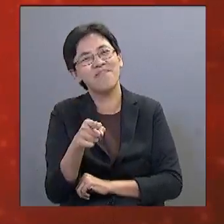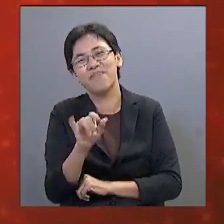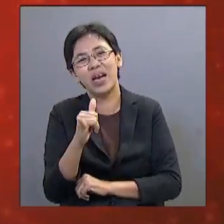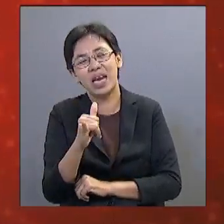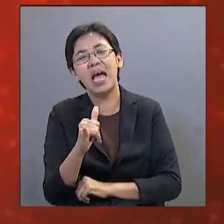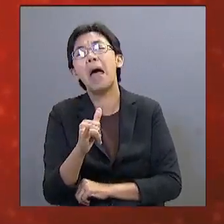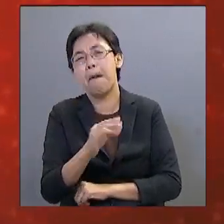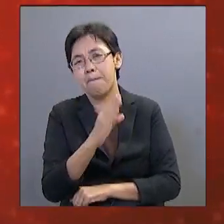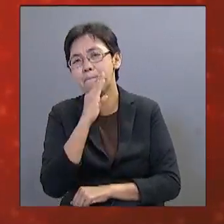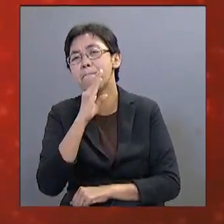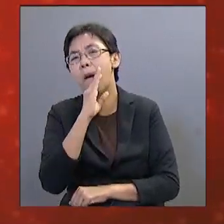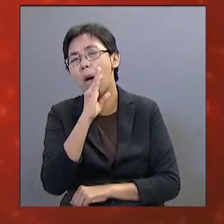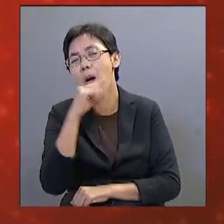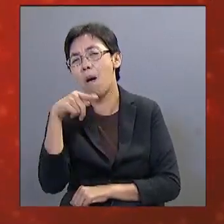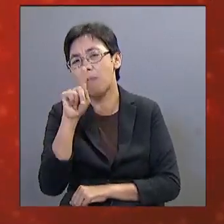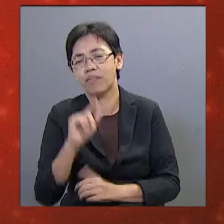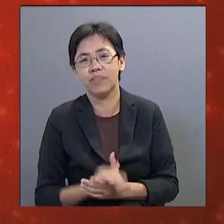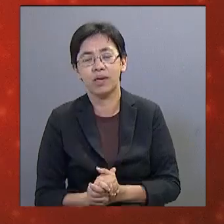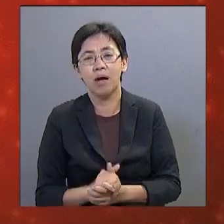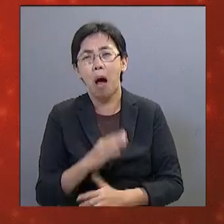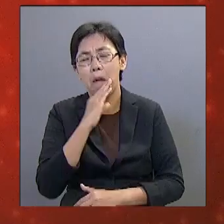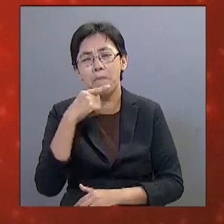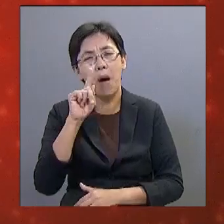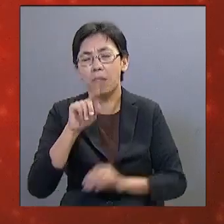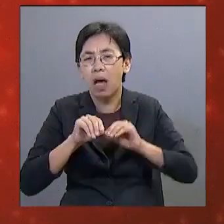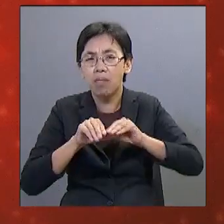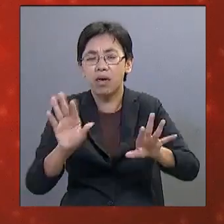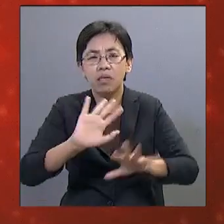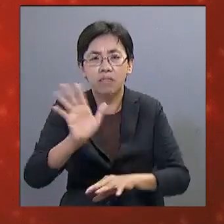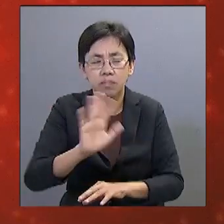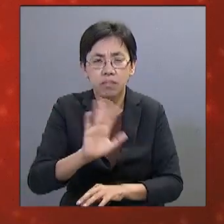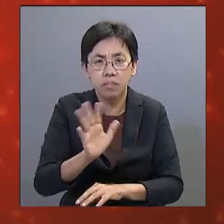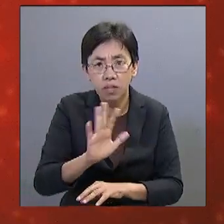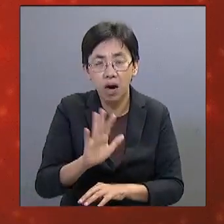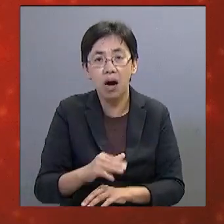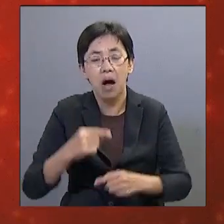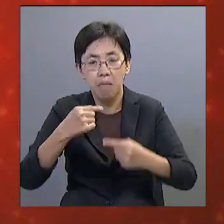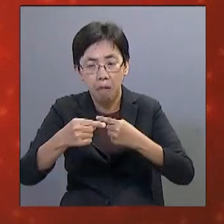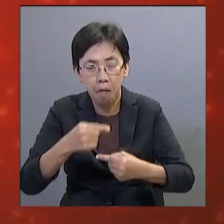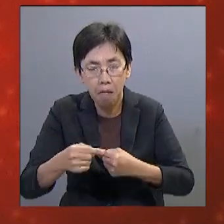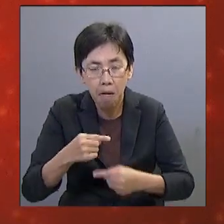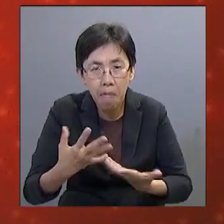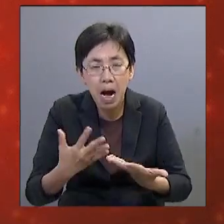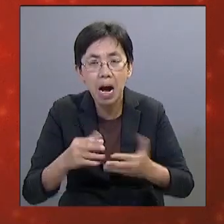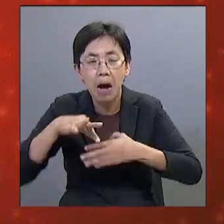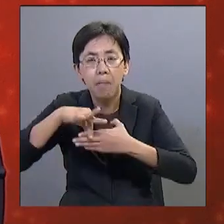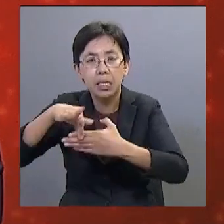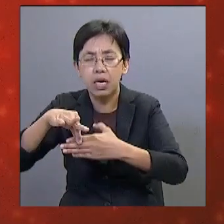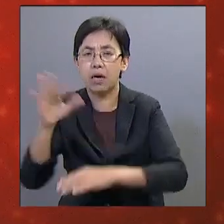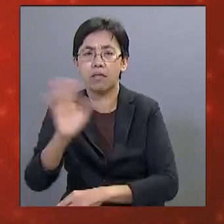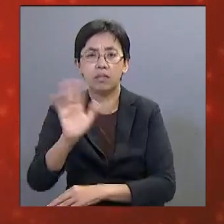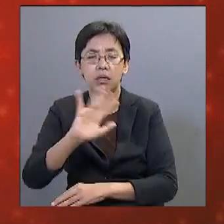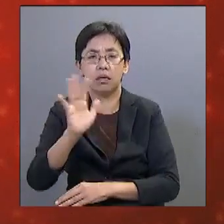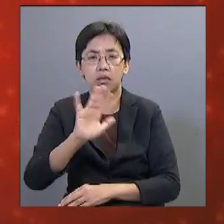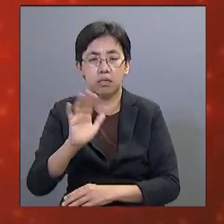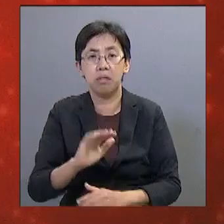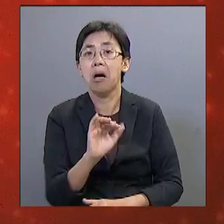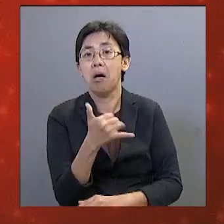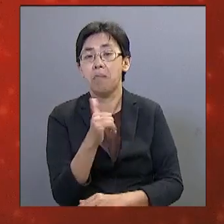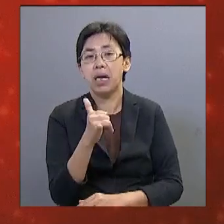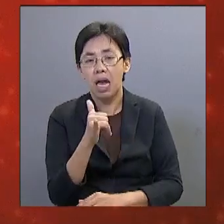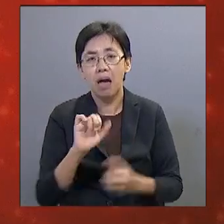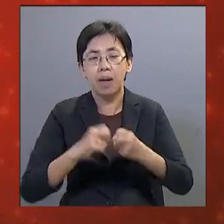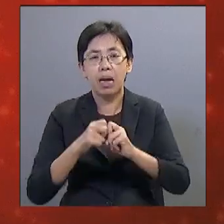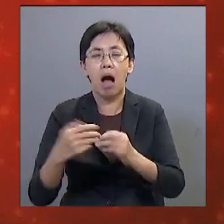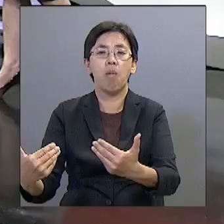คลิปปอมหรือเปล่าอย่าแชร์ต่ออยากเข้าไปคอมเม้นต์แสดความเหนแรงเพระว่าพุธกรมเหล่านี้อาจจะย้อนกลบ